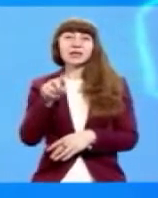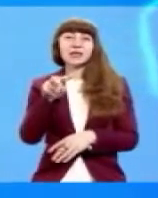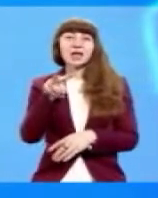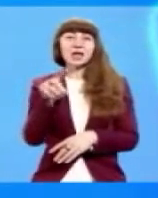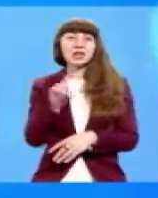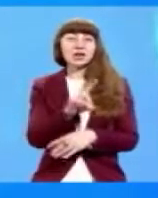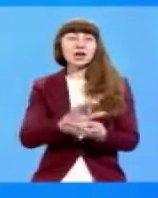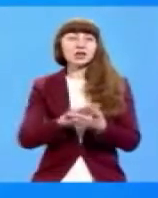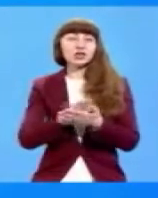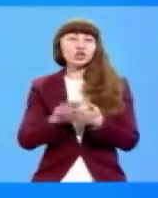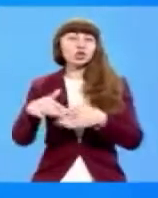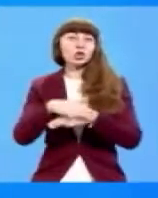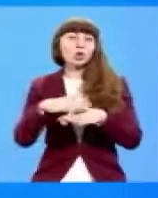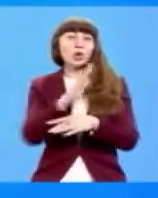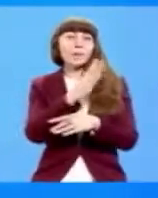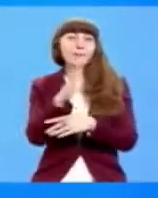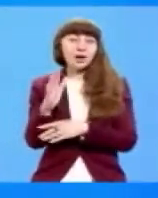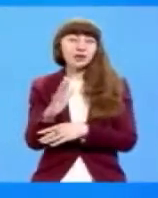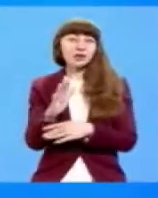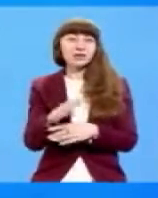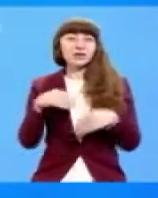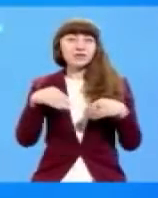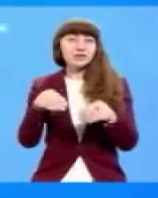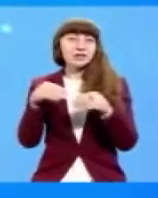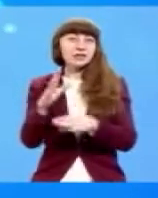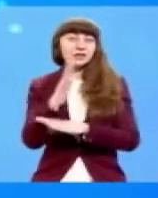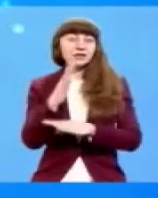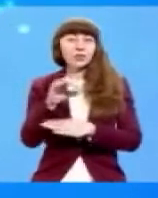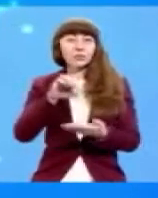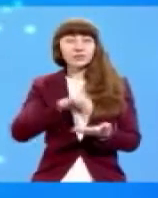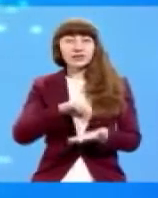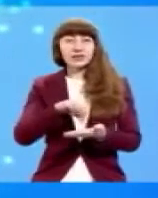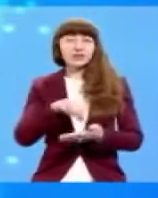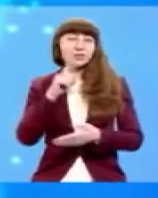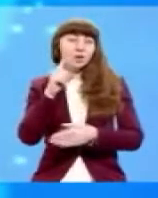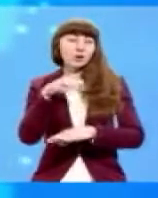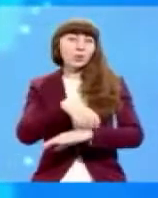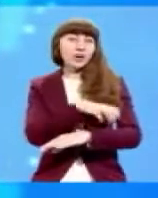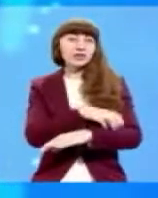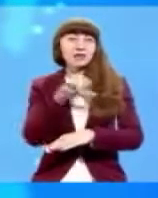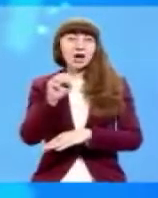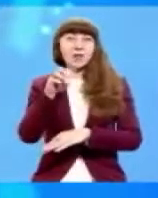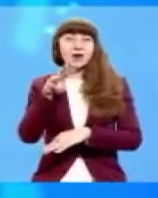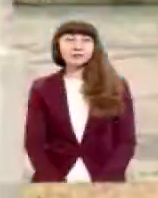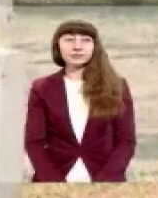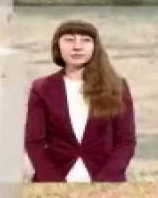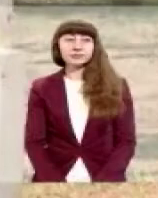территории парков и высадить деревья организаторами выступили представители молодежного крыла партии аманат подробнее